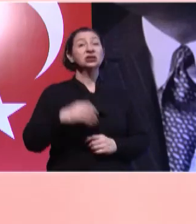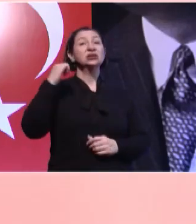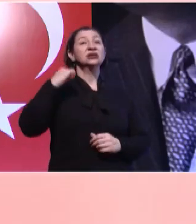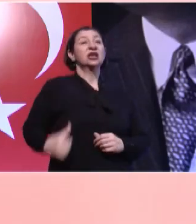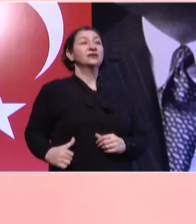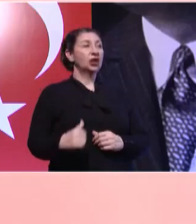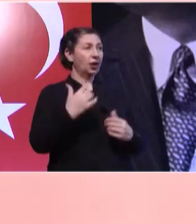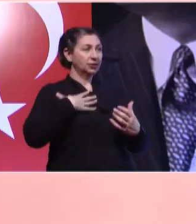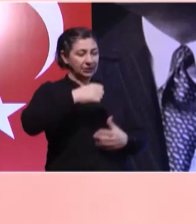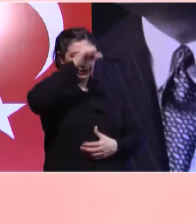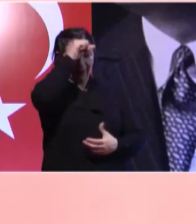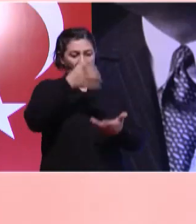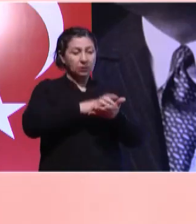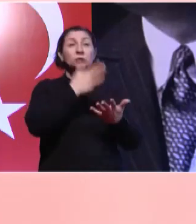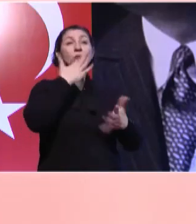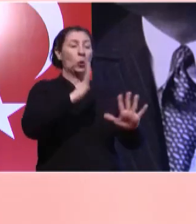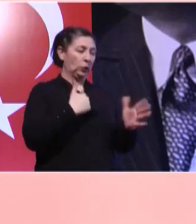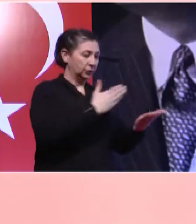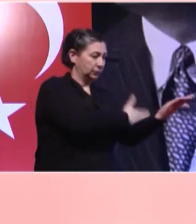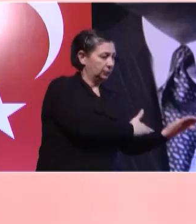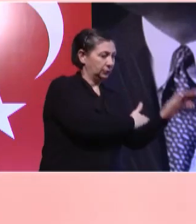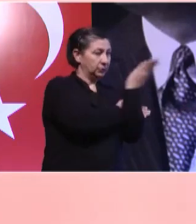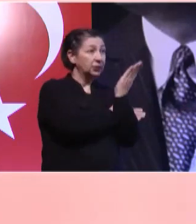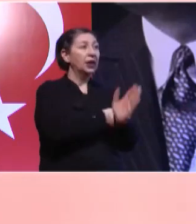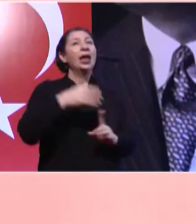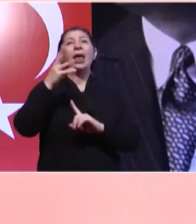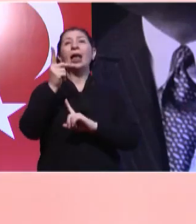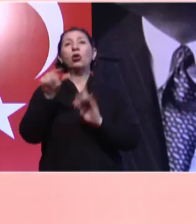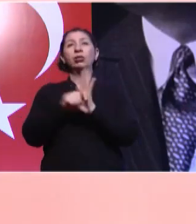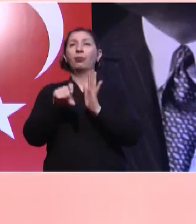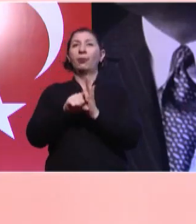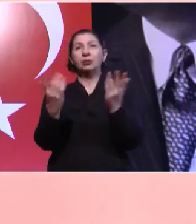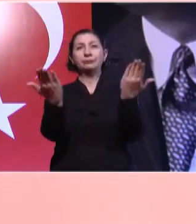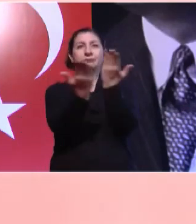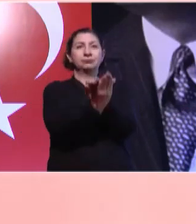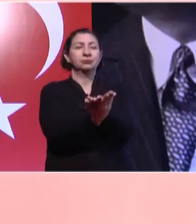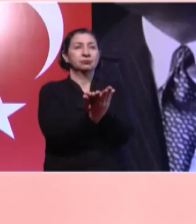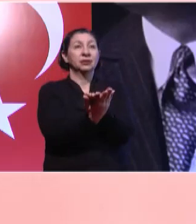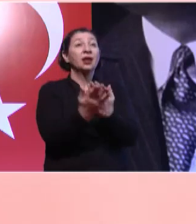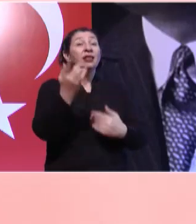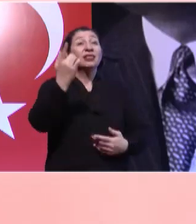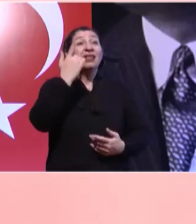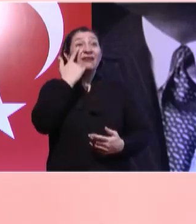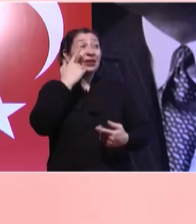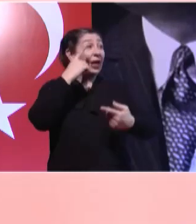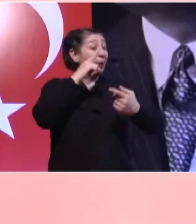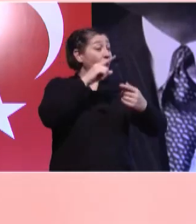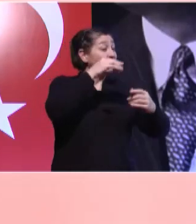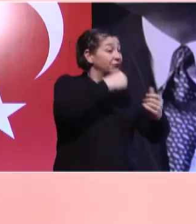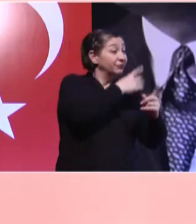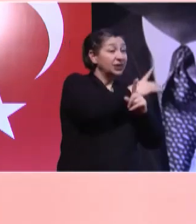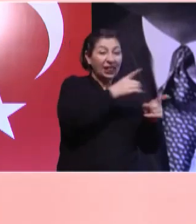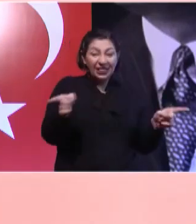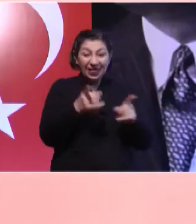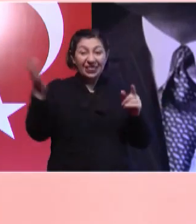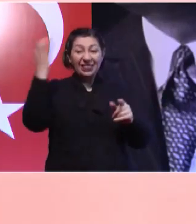Savcılıktan ihal kağıdı ve ilkokul diploması. Devletle siyaset kurumu arasındaki temel